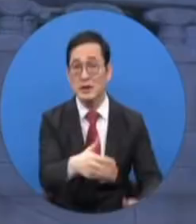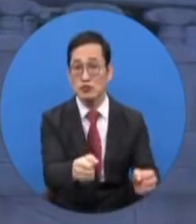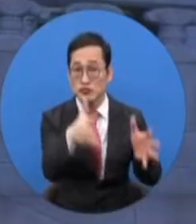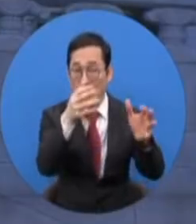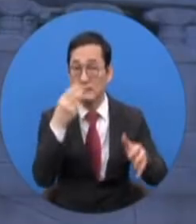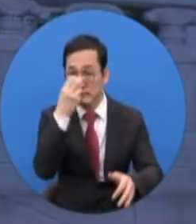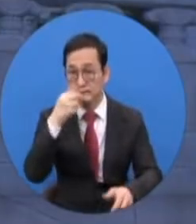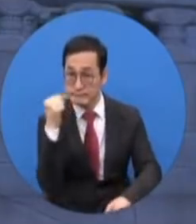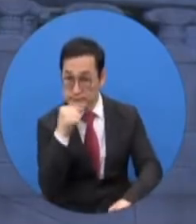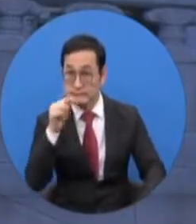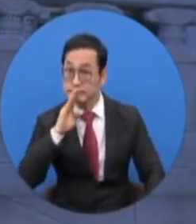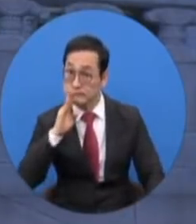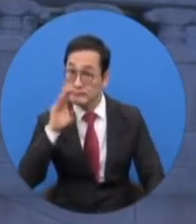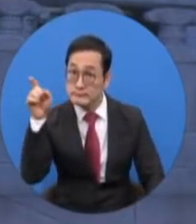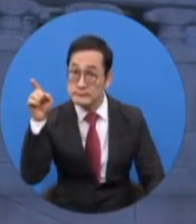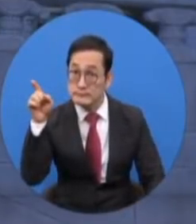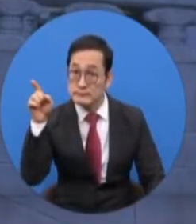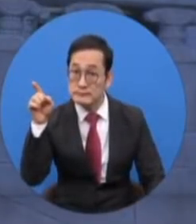수사 관련해서.